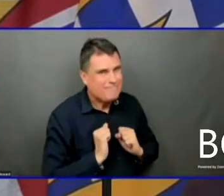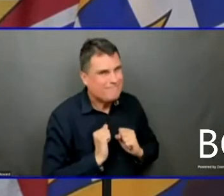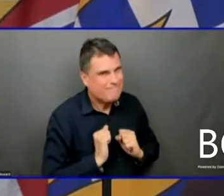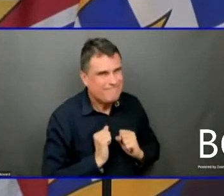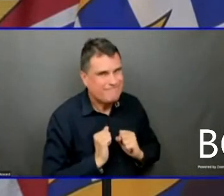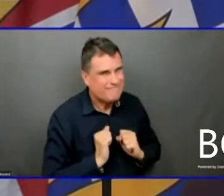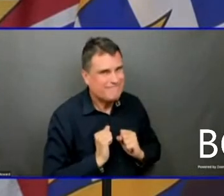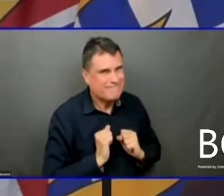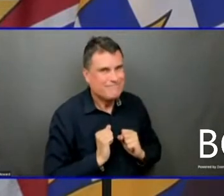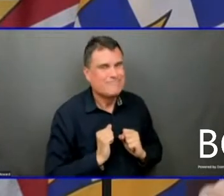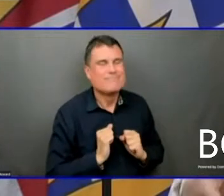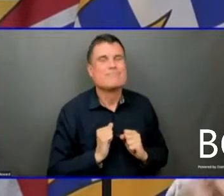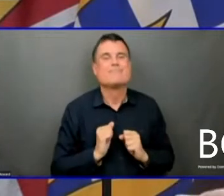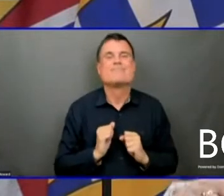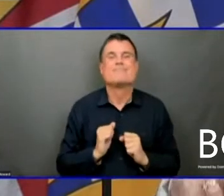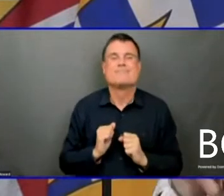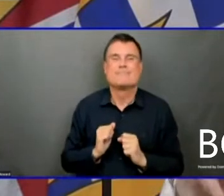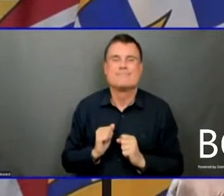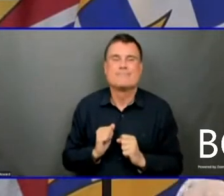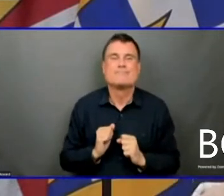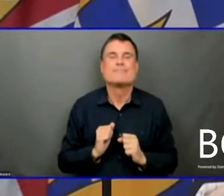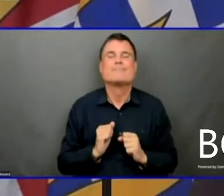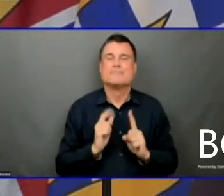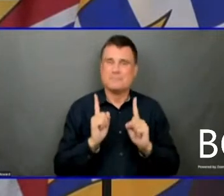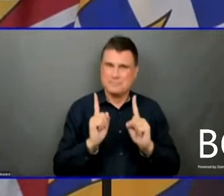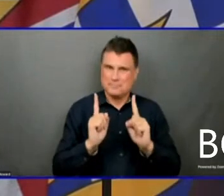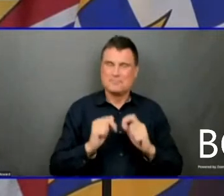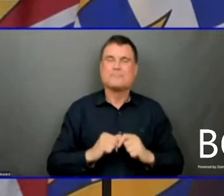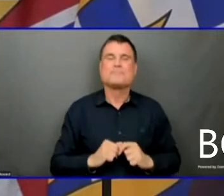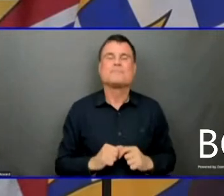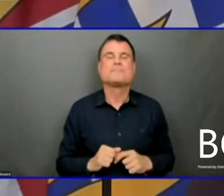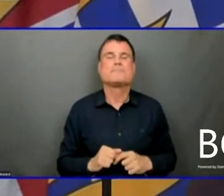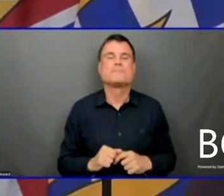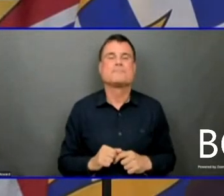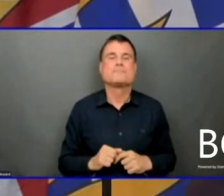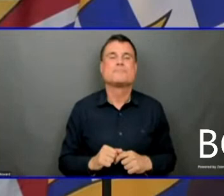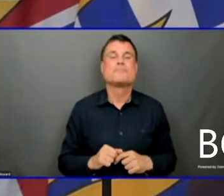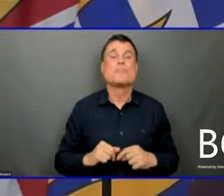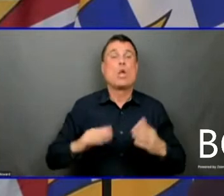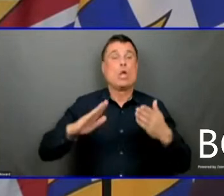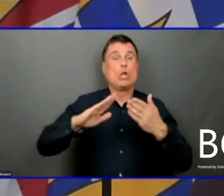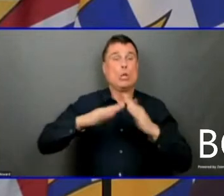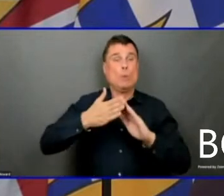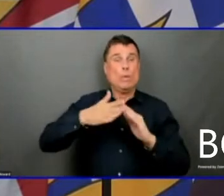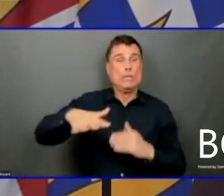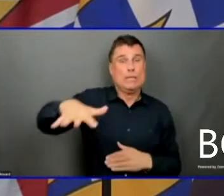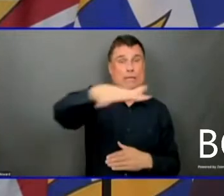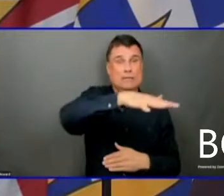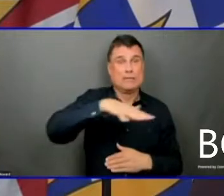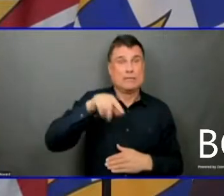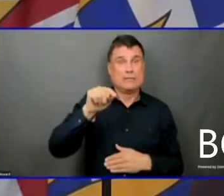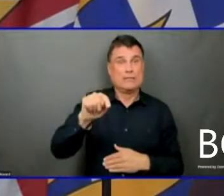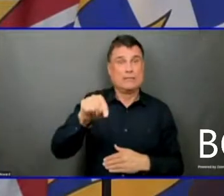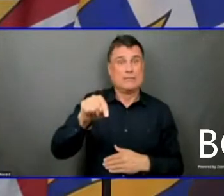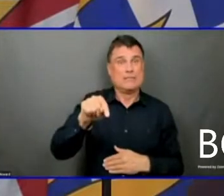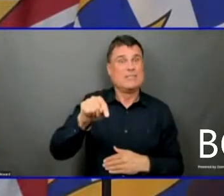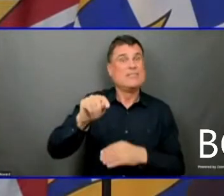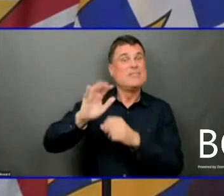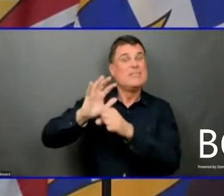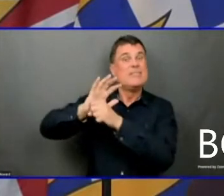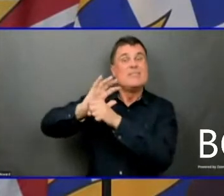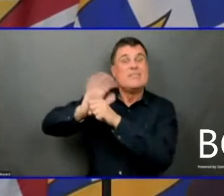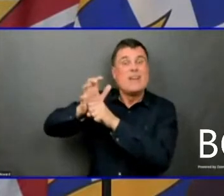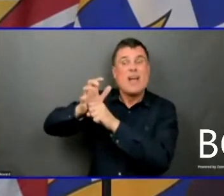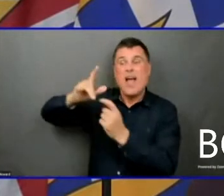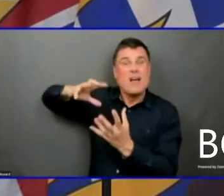苗免疫系统，所以就我们这个疫苗这个病毒还是在社区里边在传播在流传，